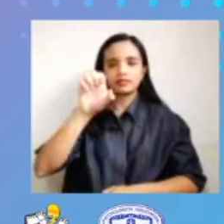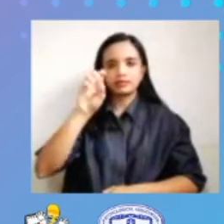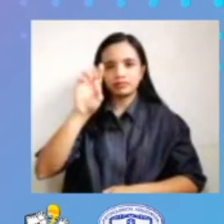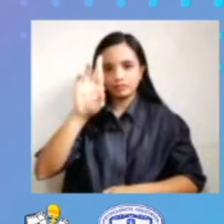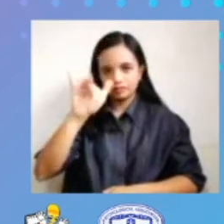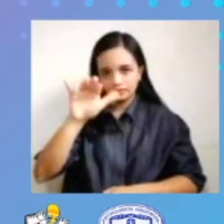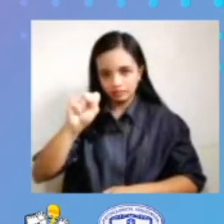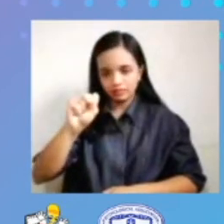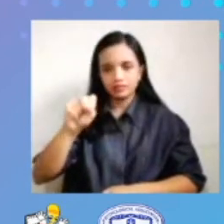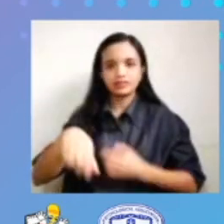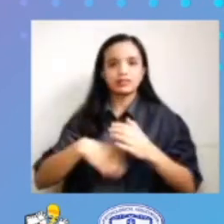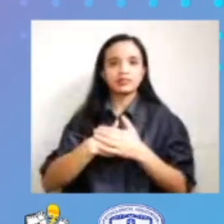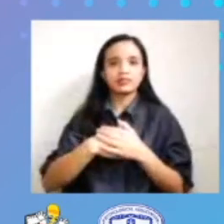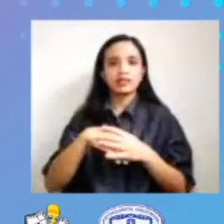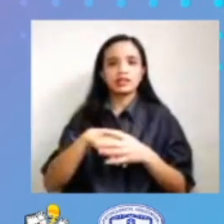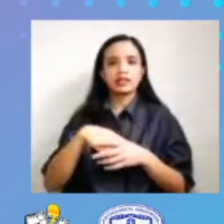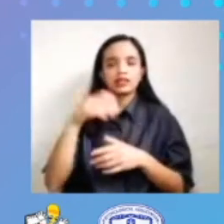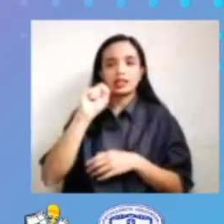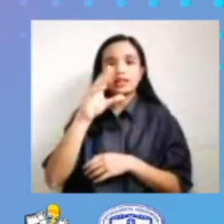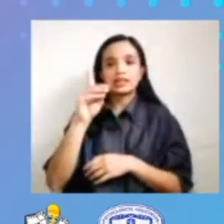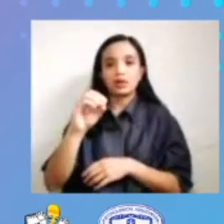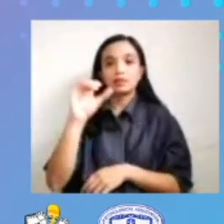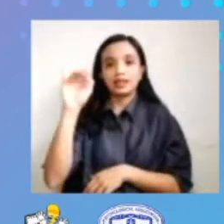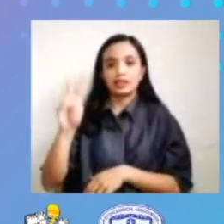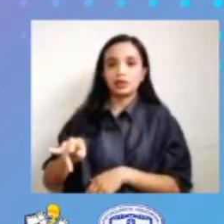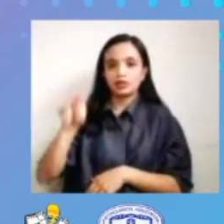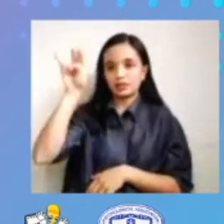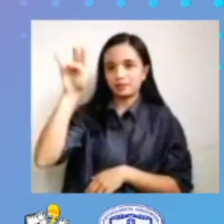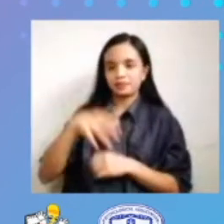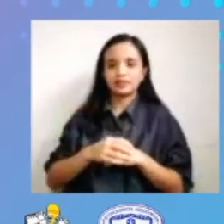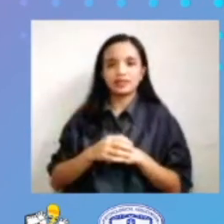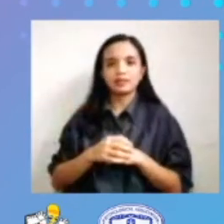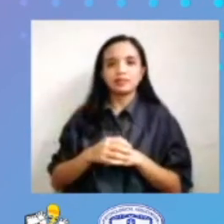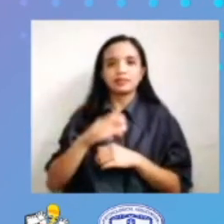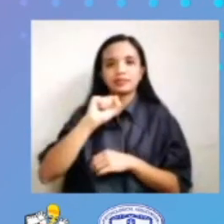lot para sa ating katawan and of course sa ating mind. Kasi